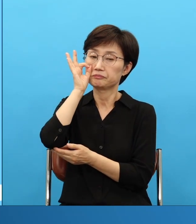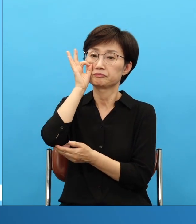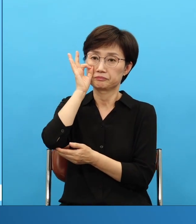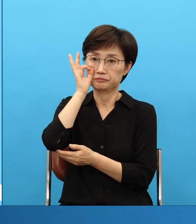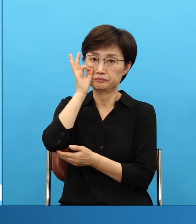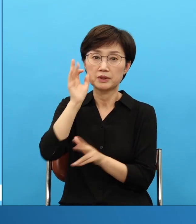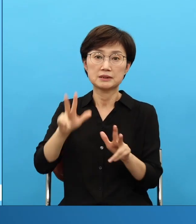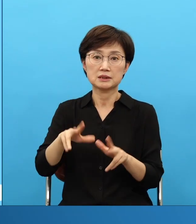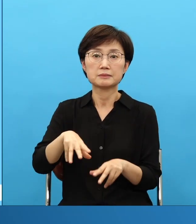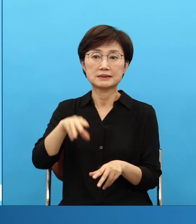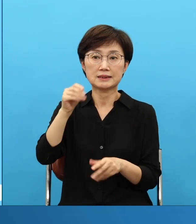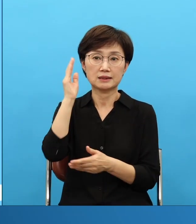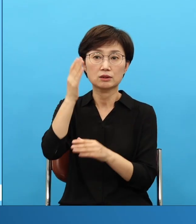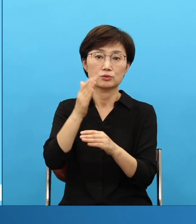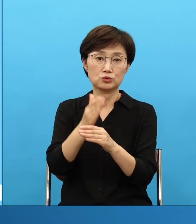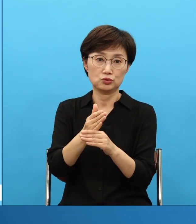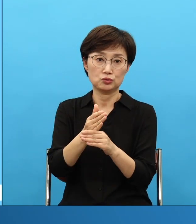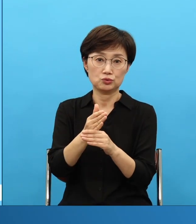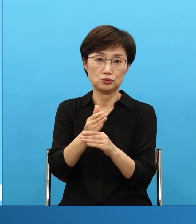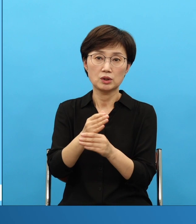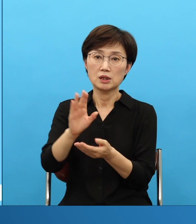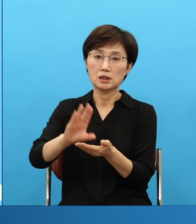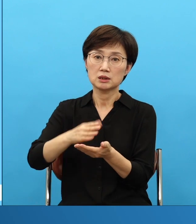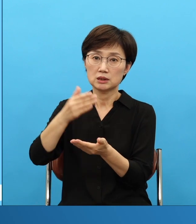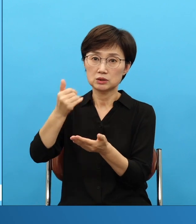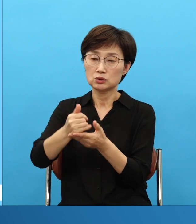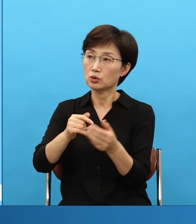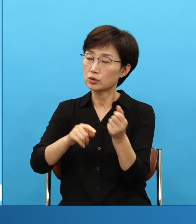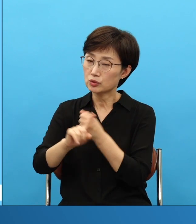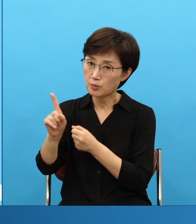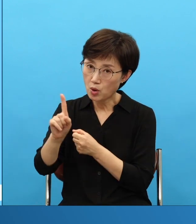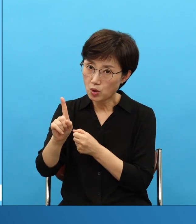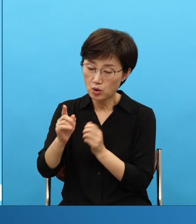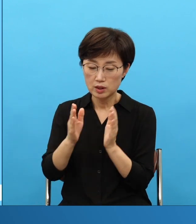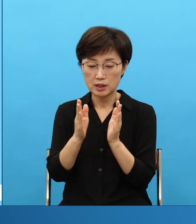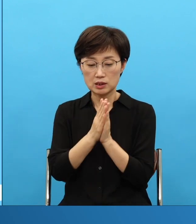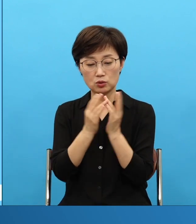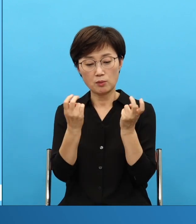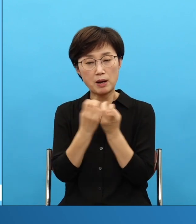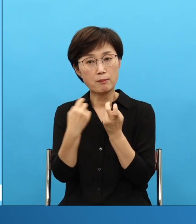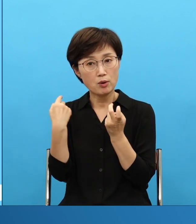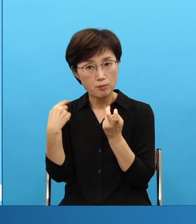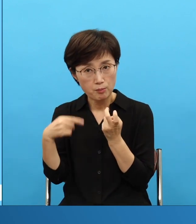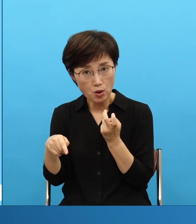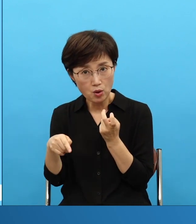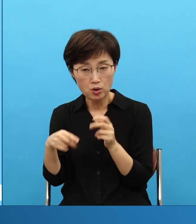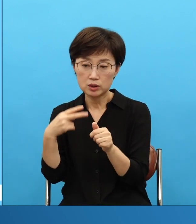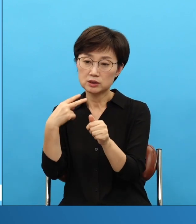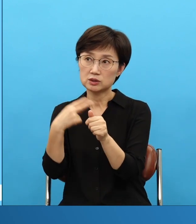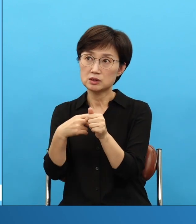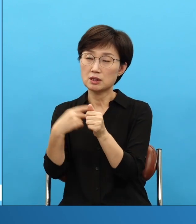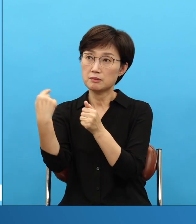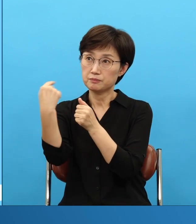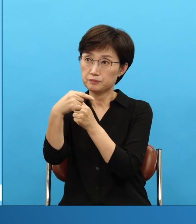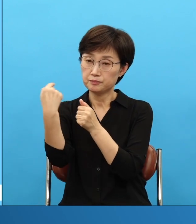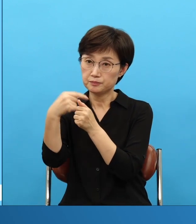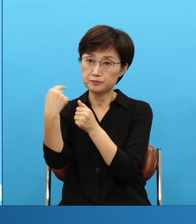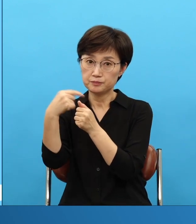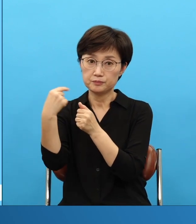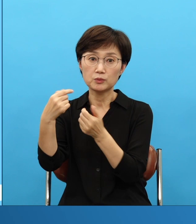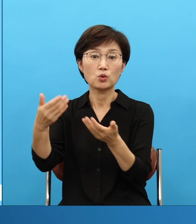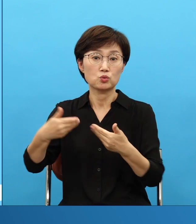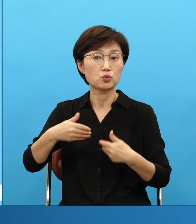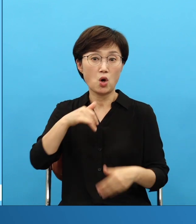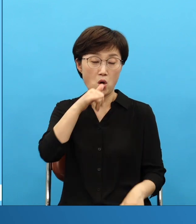지금은 창세기를 하고 있고 그리스도의 당위성과 기도를 어떻게 해야 하는지 선생님들이 미리 묵상한 내용을